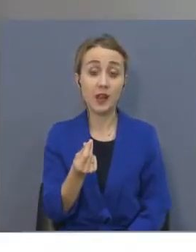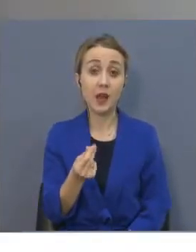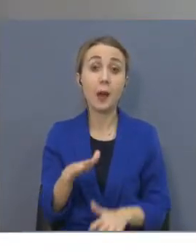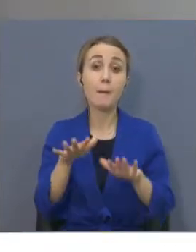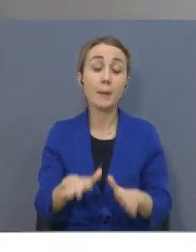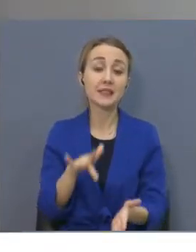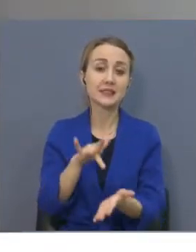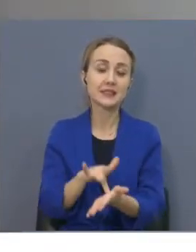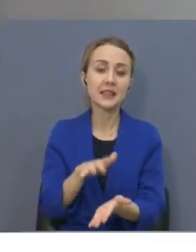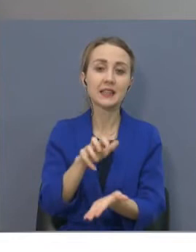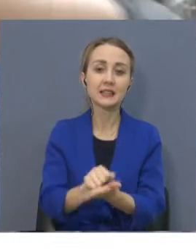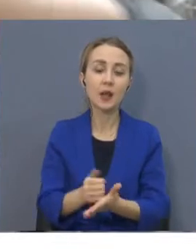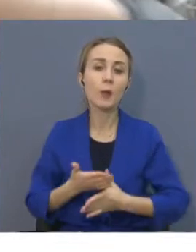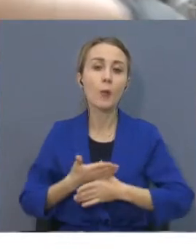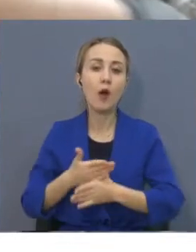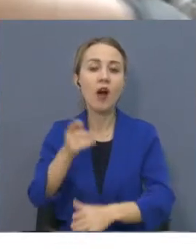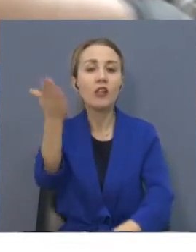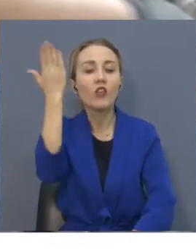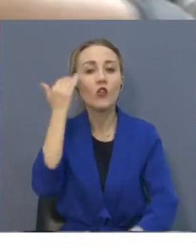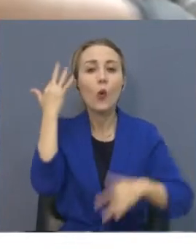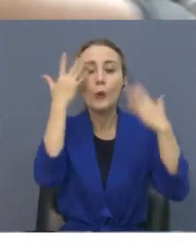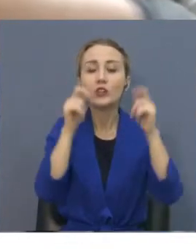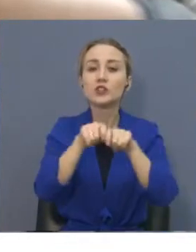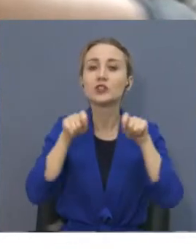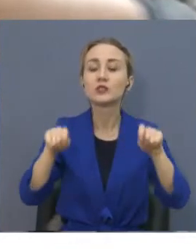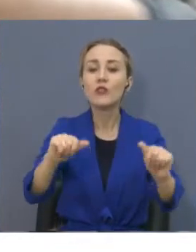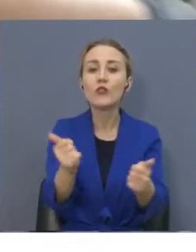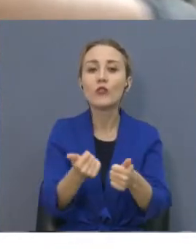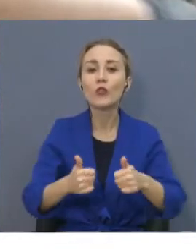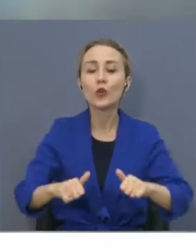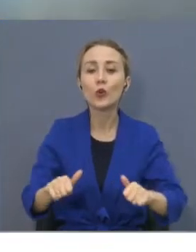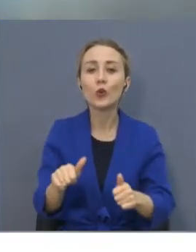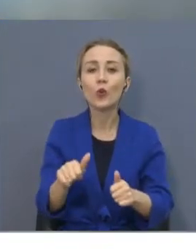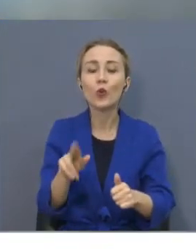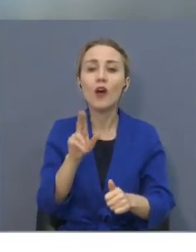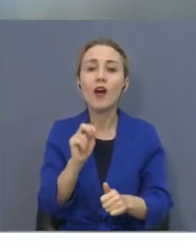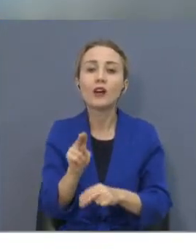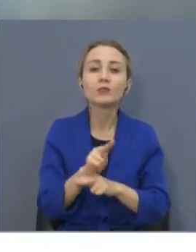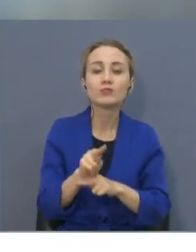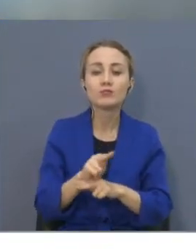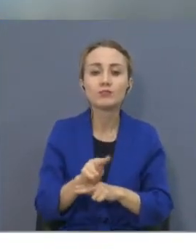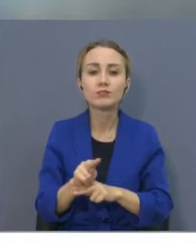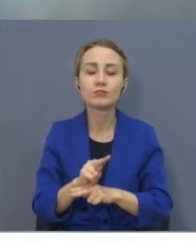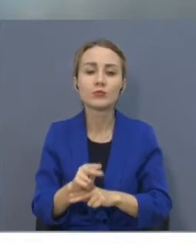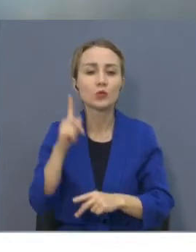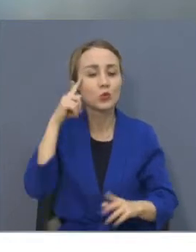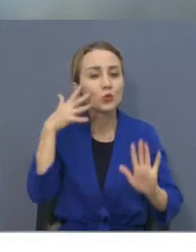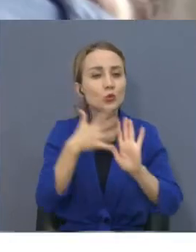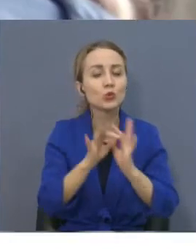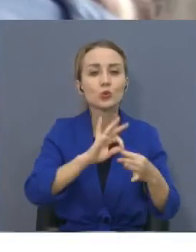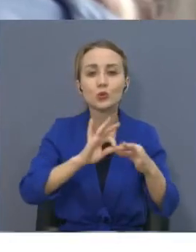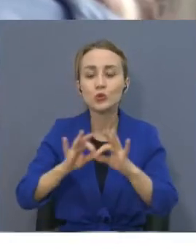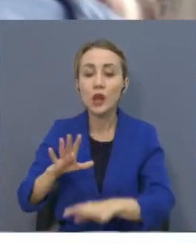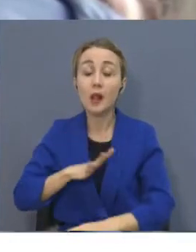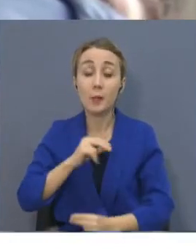местный центр занятости. Женщина давно мечтала открыть центр коррекции фигуры. Изучала спрос и тонкости ведения такого эстетического